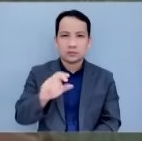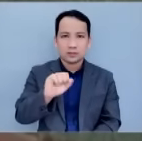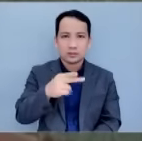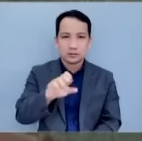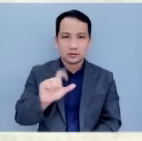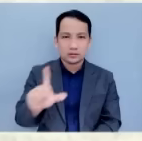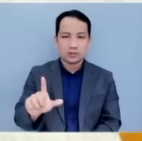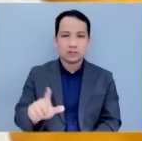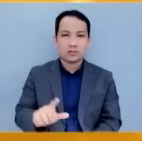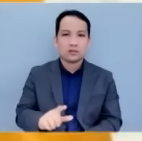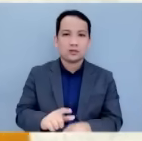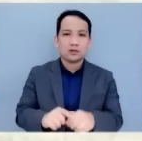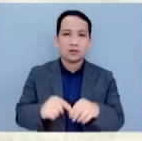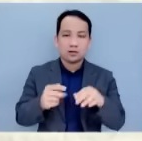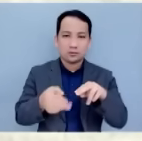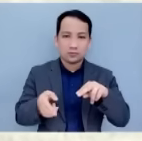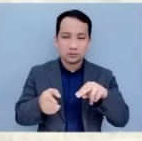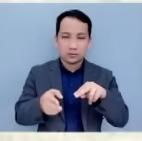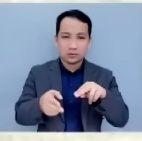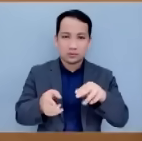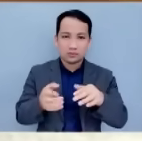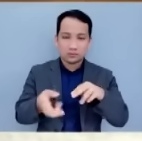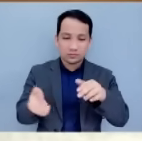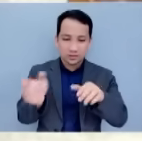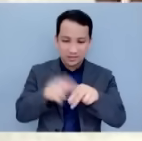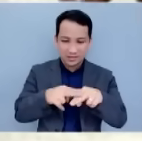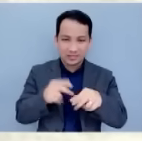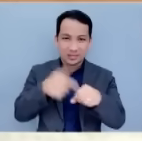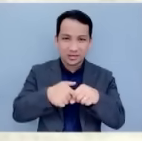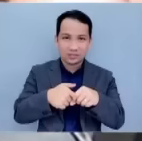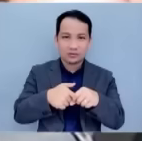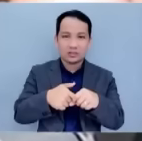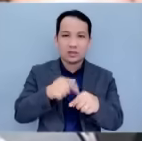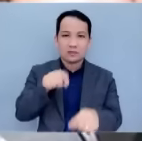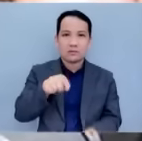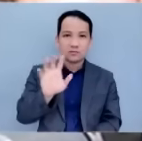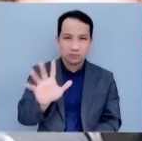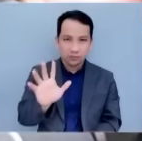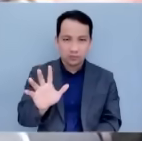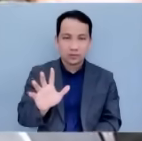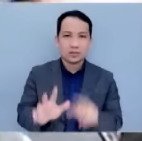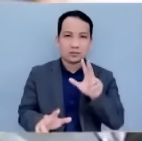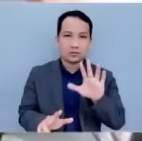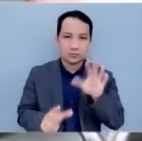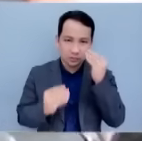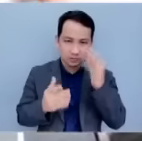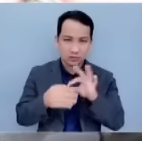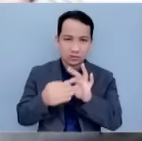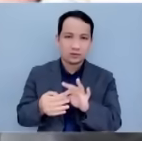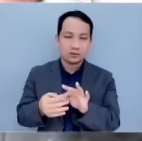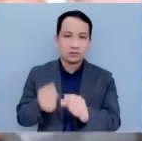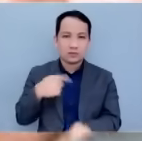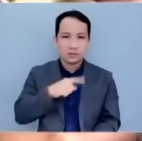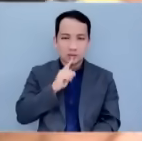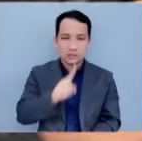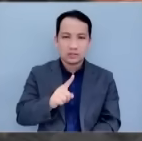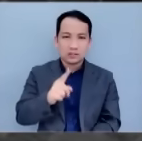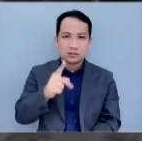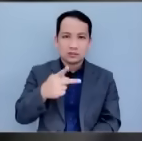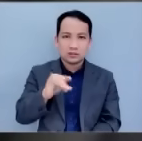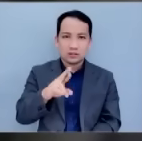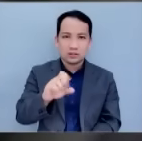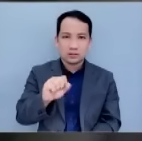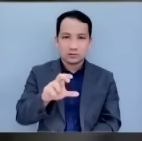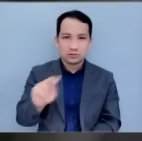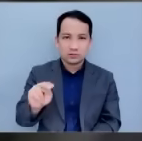50 centavos per liter namang taas singil sa gasolina, habang 35 centavos ang rollback sa kada litro ng kerosene para